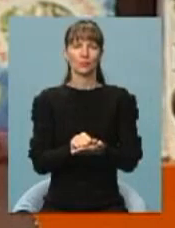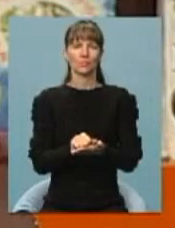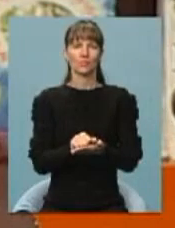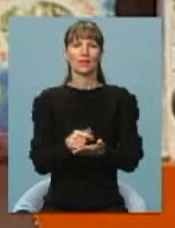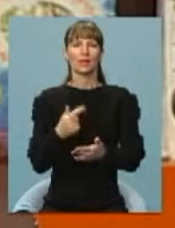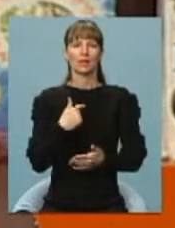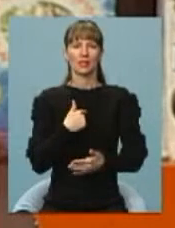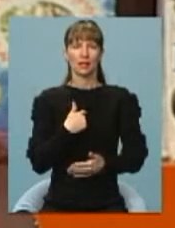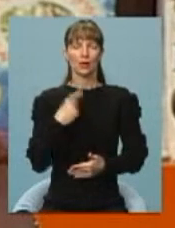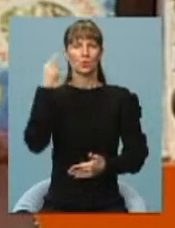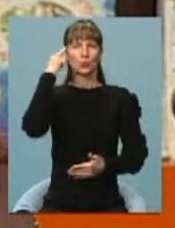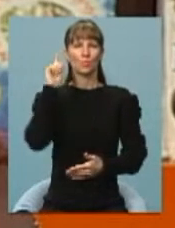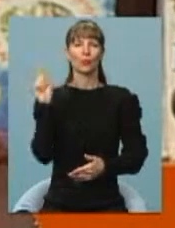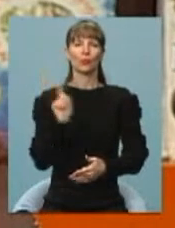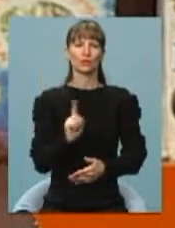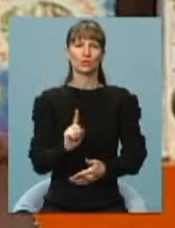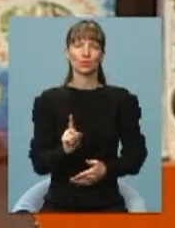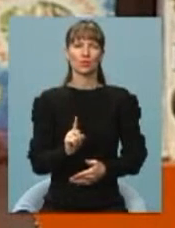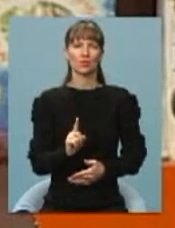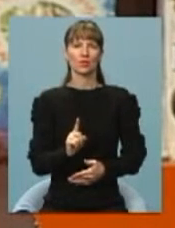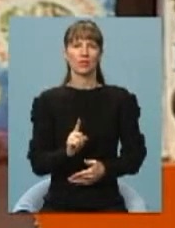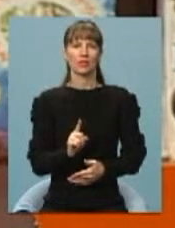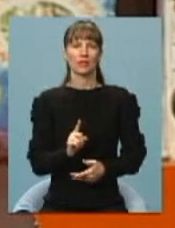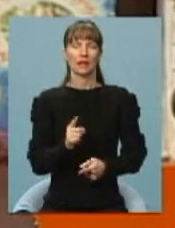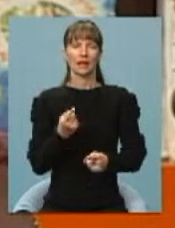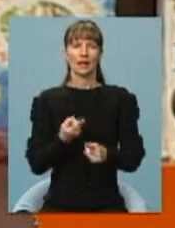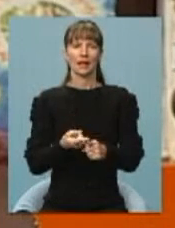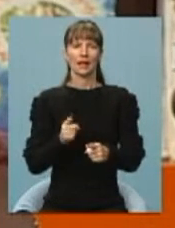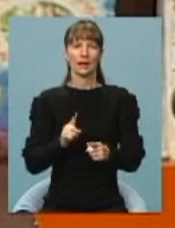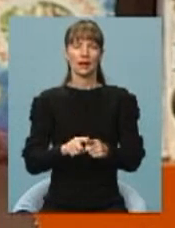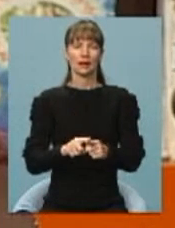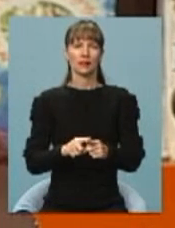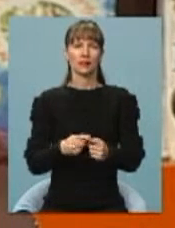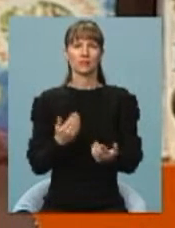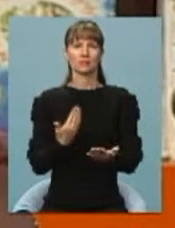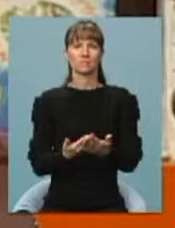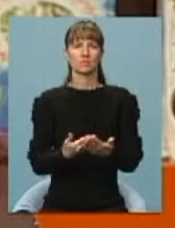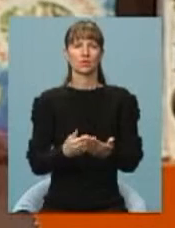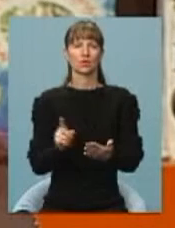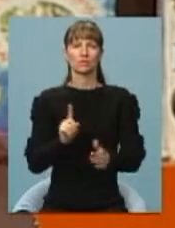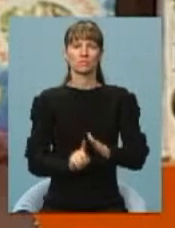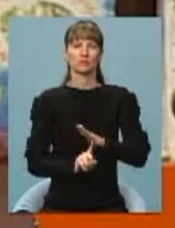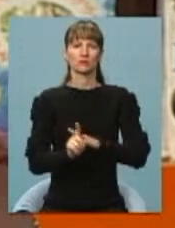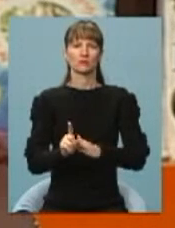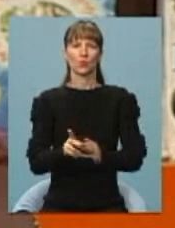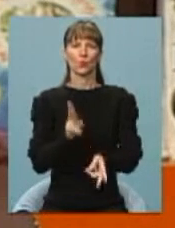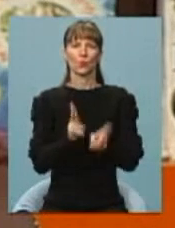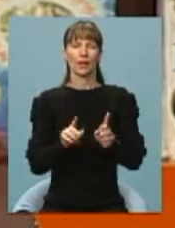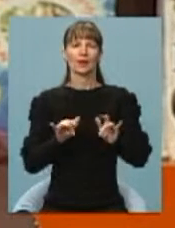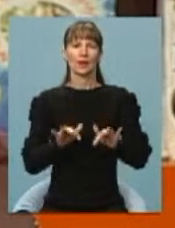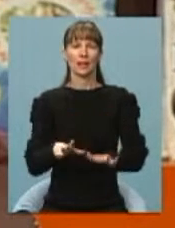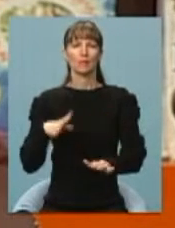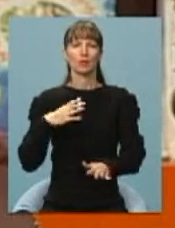Я думаю, что бытует предположение, что зачатки кулинарного дела появились